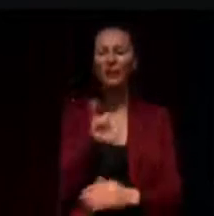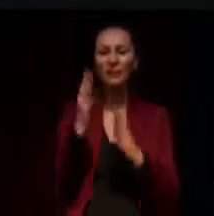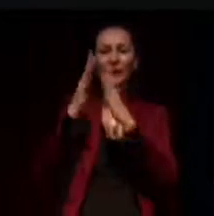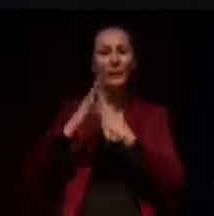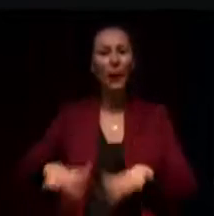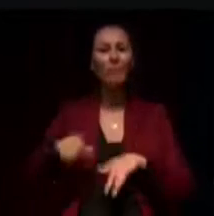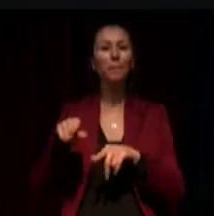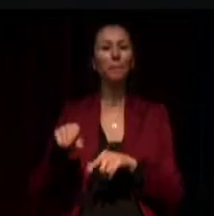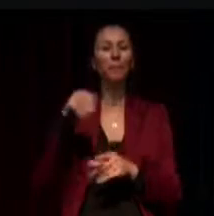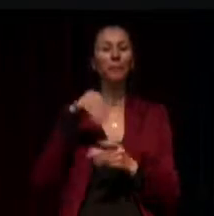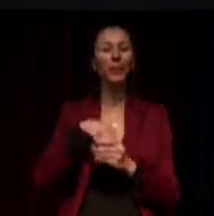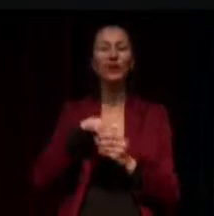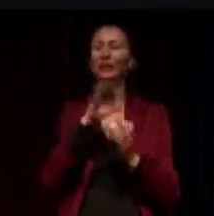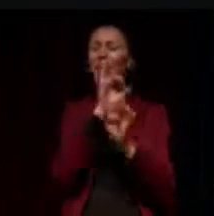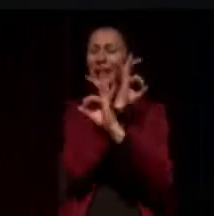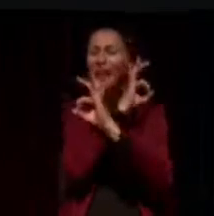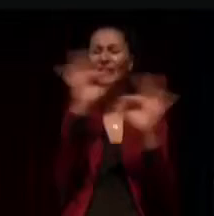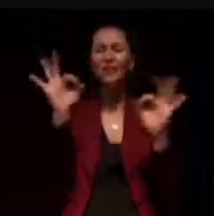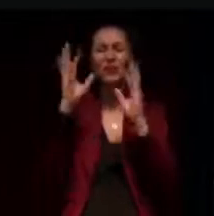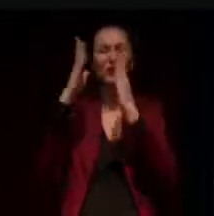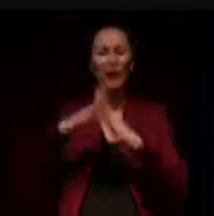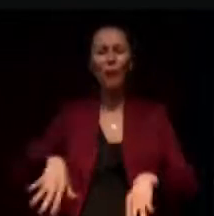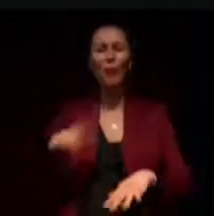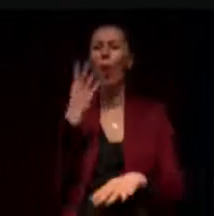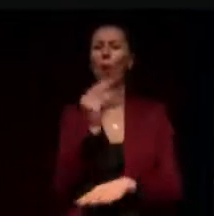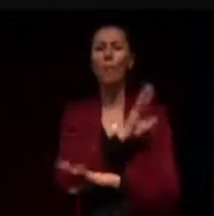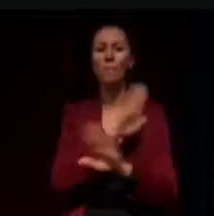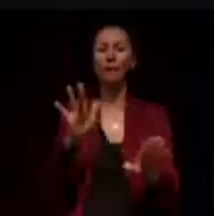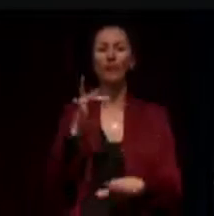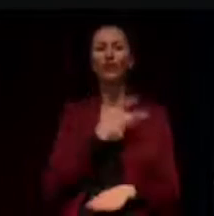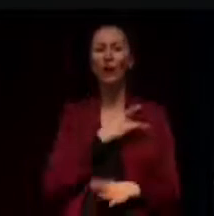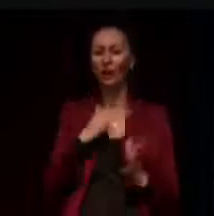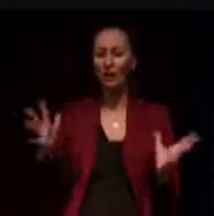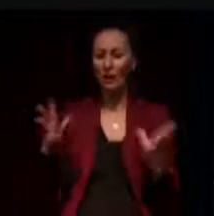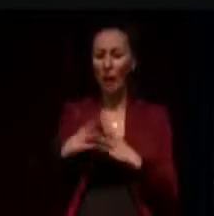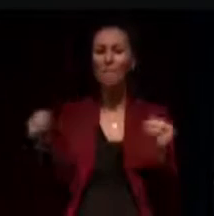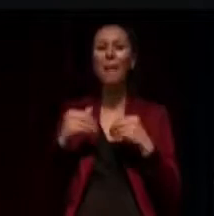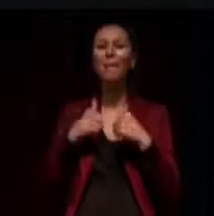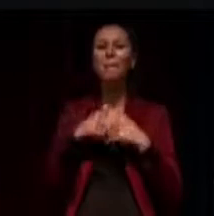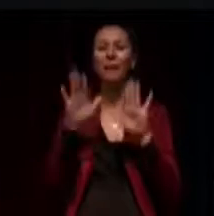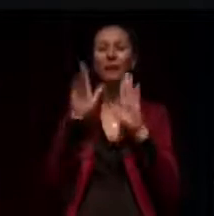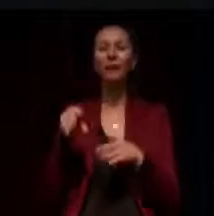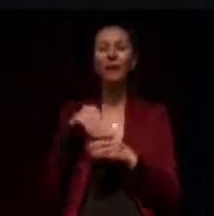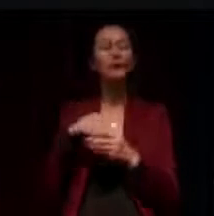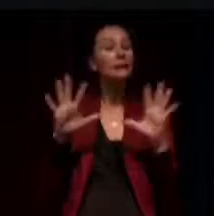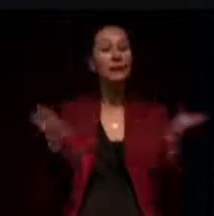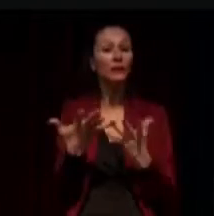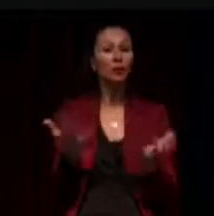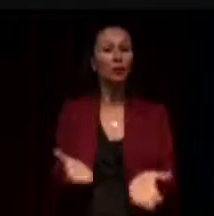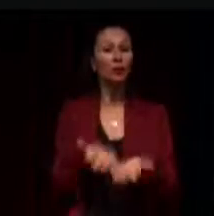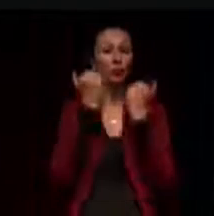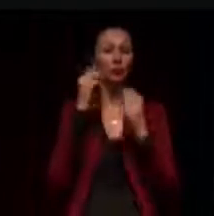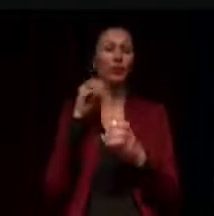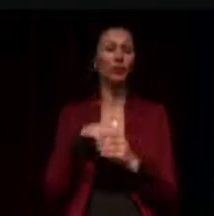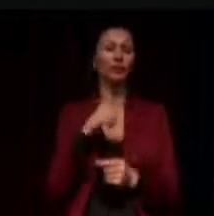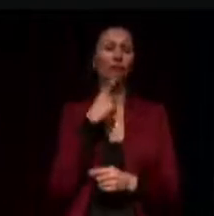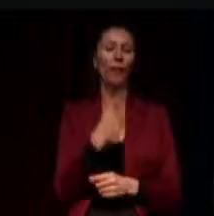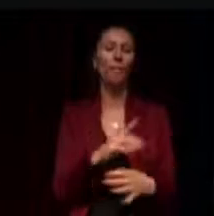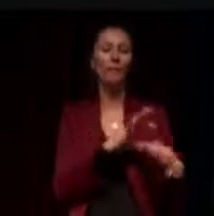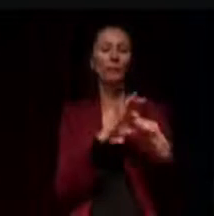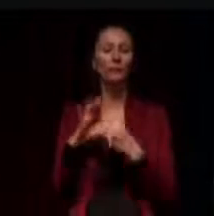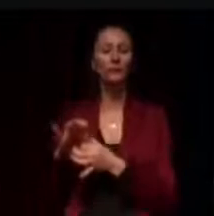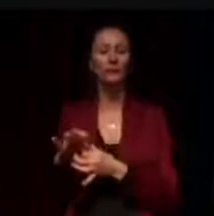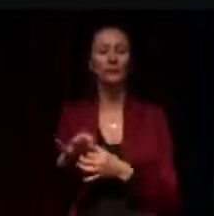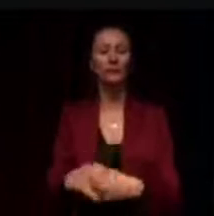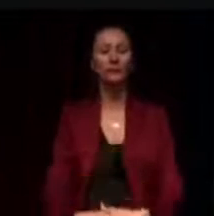yıkımla, hatta hiç yıkım olmadan, hiçbir canımızı kaybetmeden nasıl atlatacağımızdır.